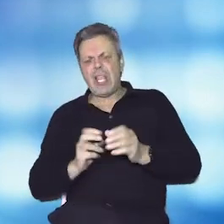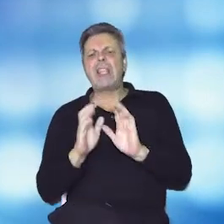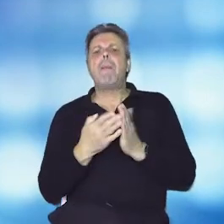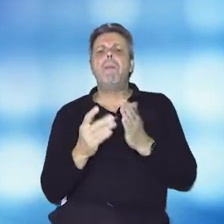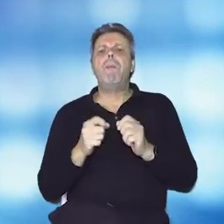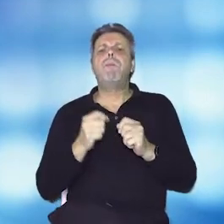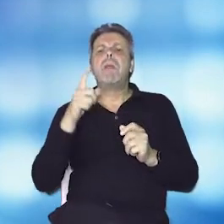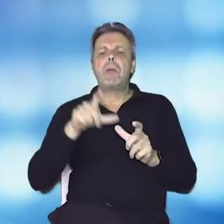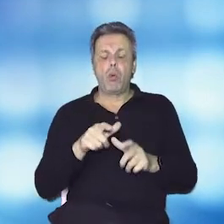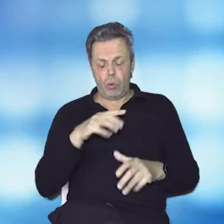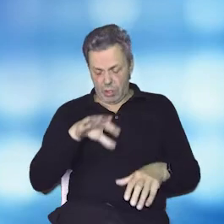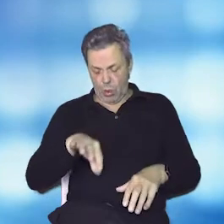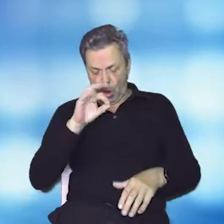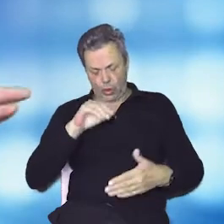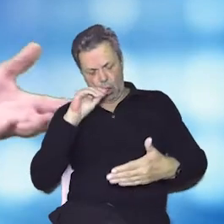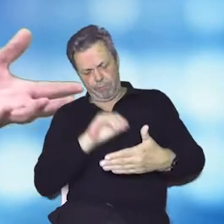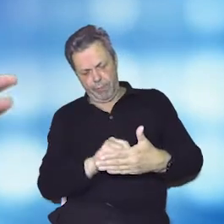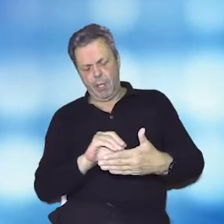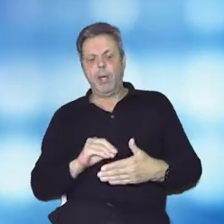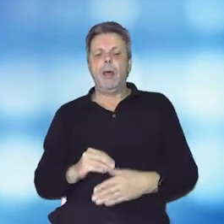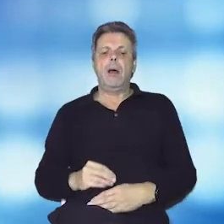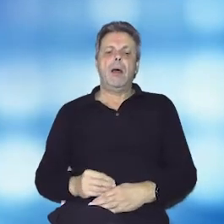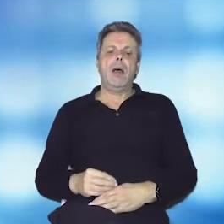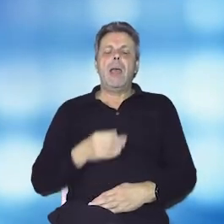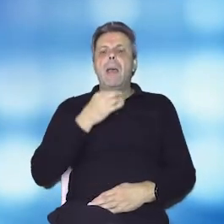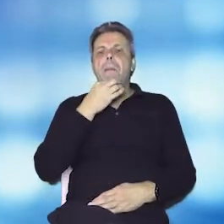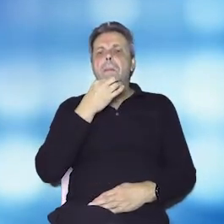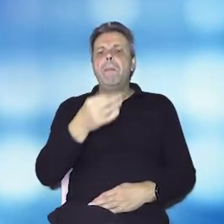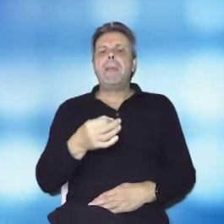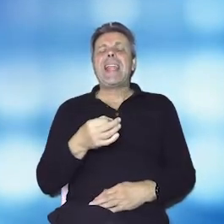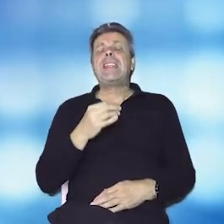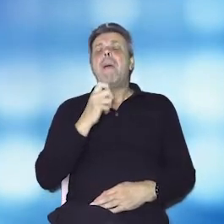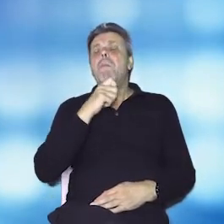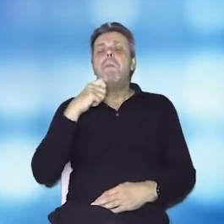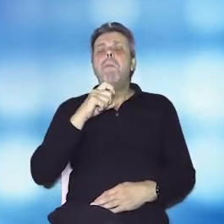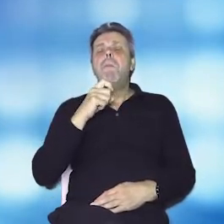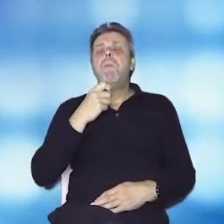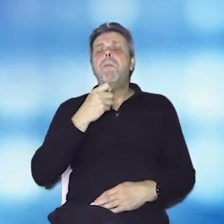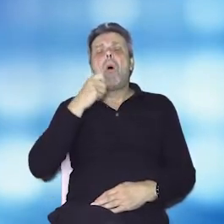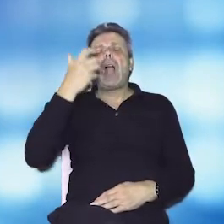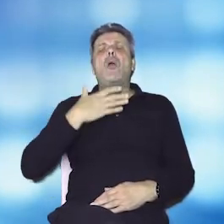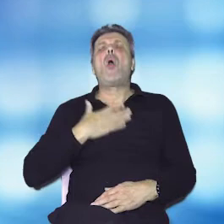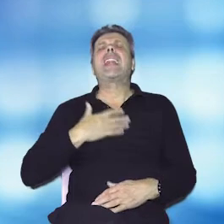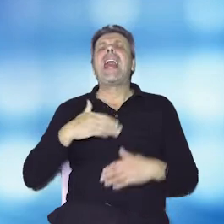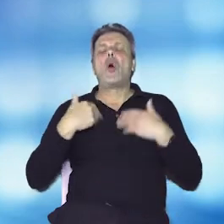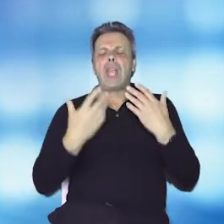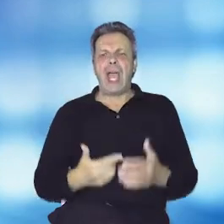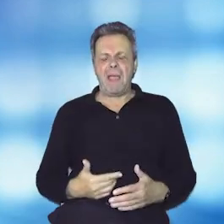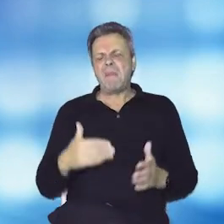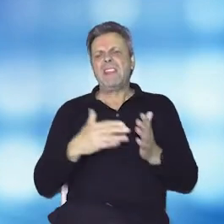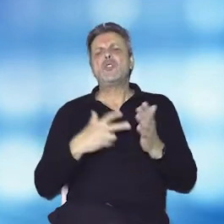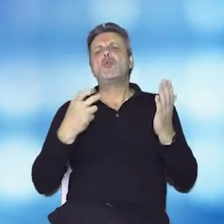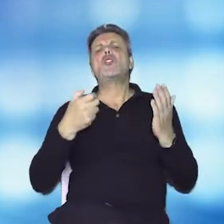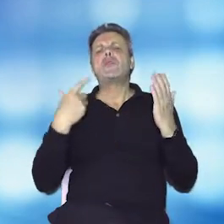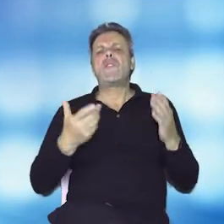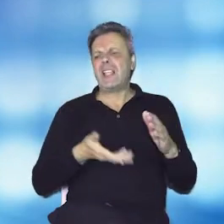otkrio stih u Jakovljevoj koji kaže da trebamo pitati Boga koji rado daje. I jednoga proljetnog dana